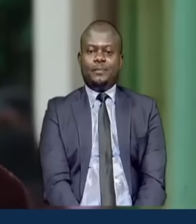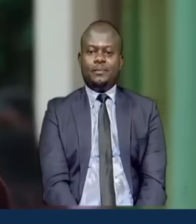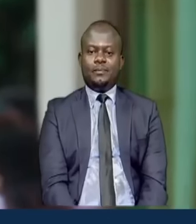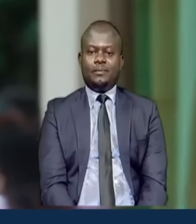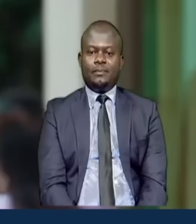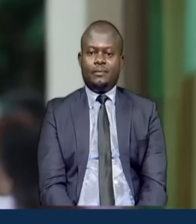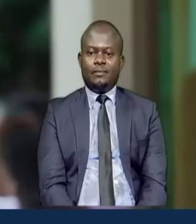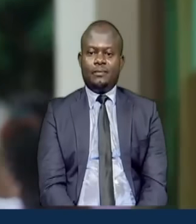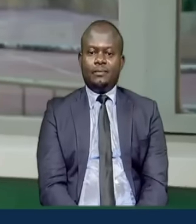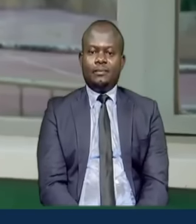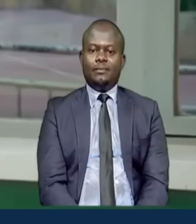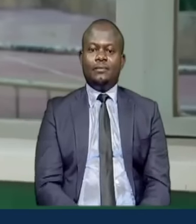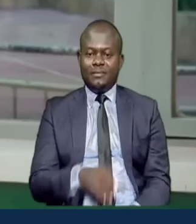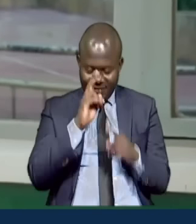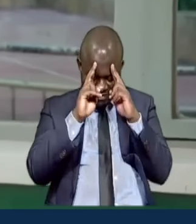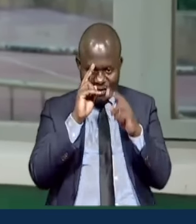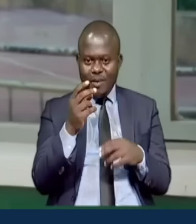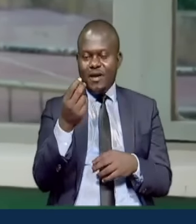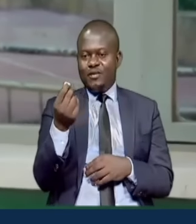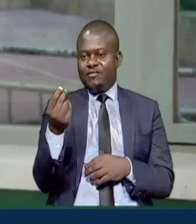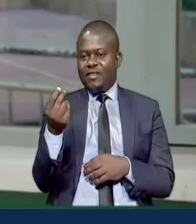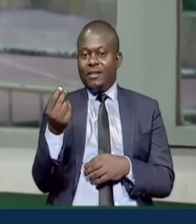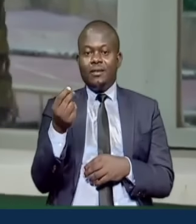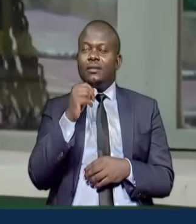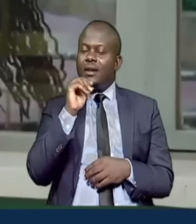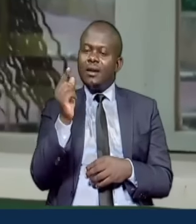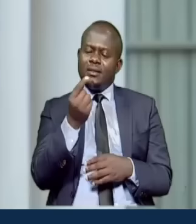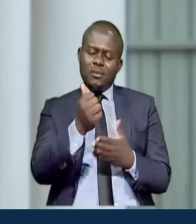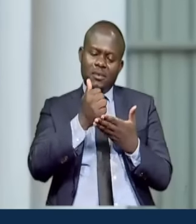icyubahiro n'amafaranga ntacyo byamarira